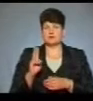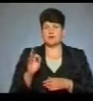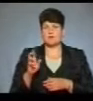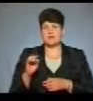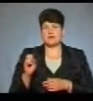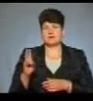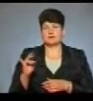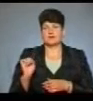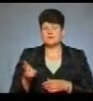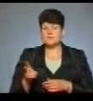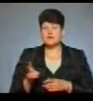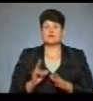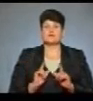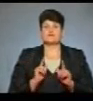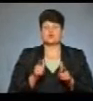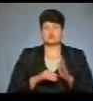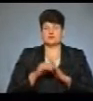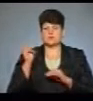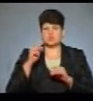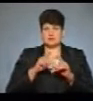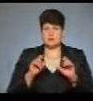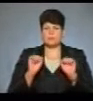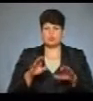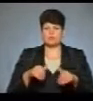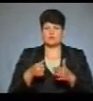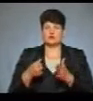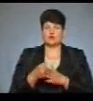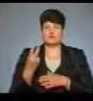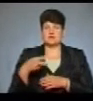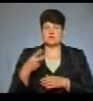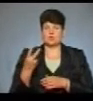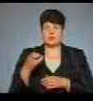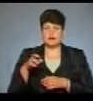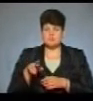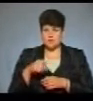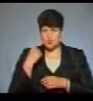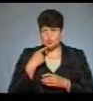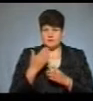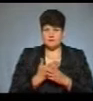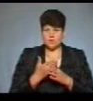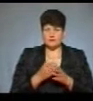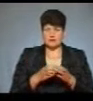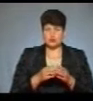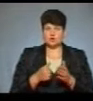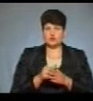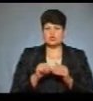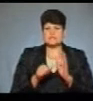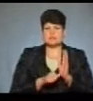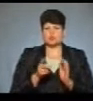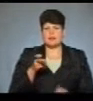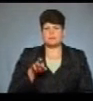Кобельник. Документи на вступ до вишів абітурієнти можуть подавати до 22 липня, особи пільгових категорій – до 16